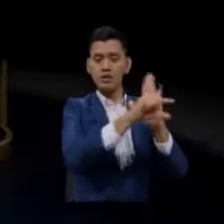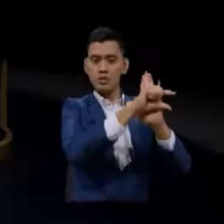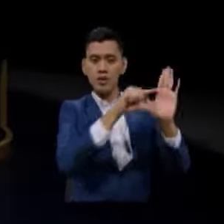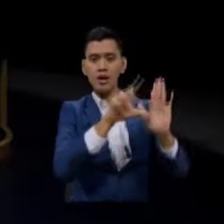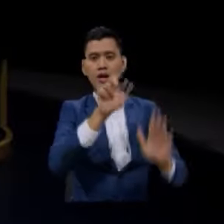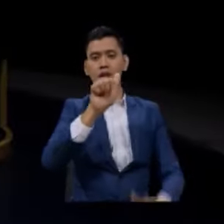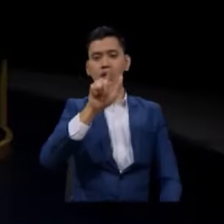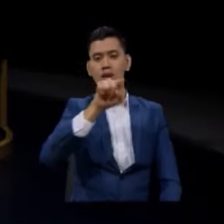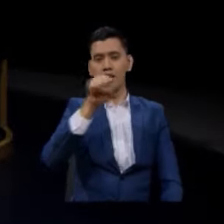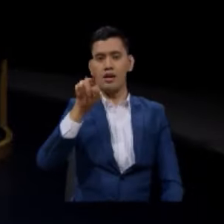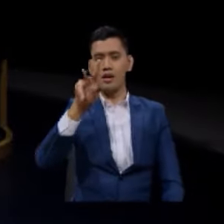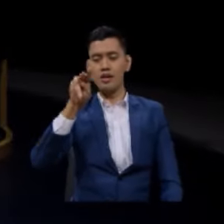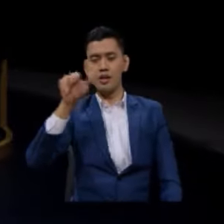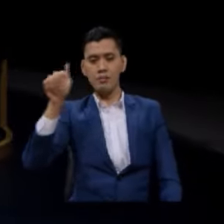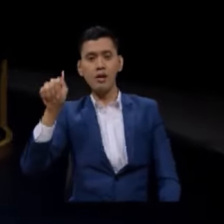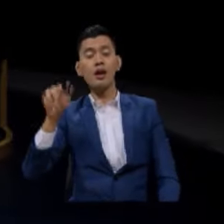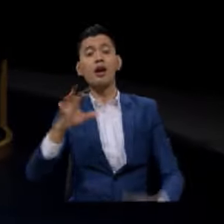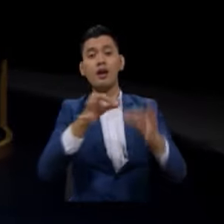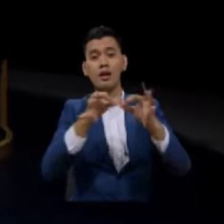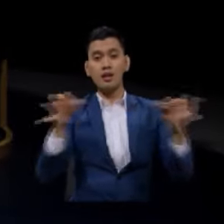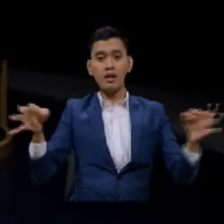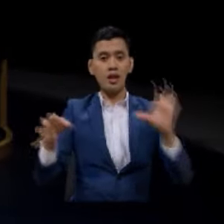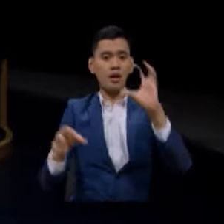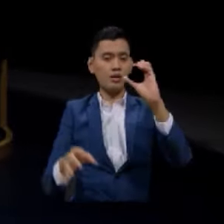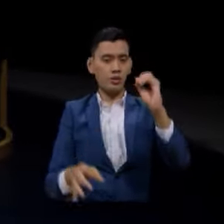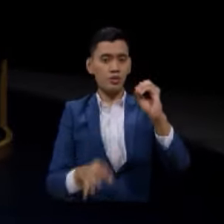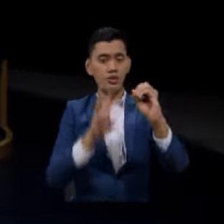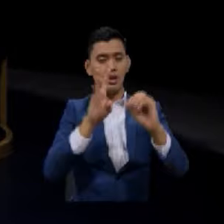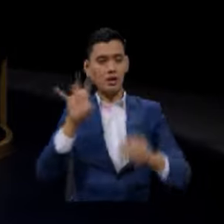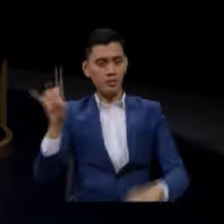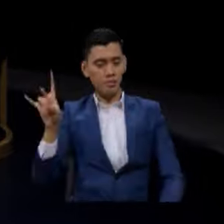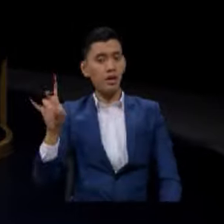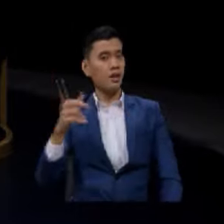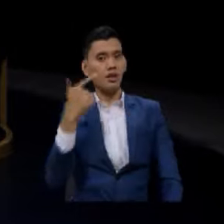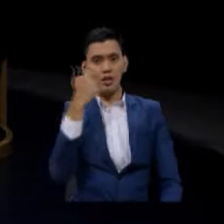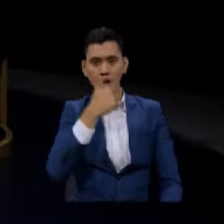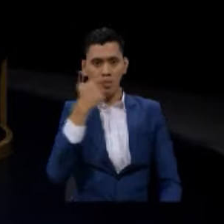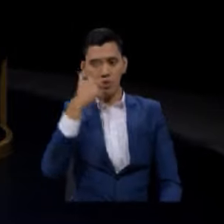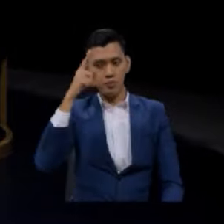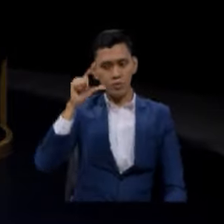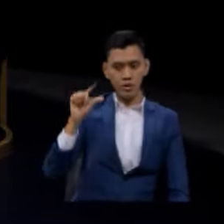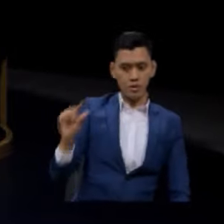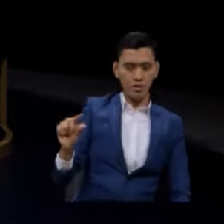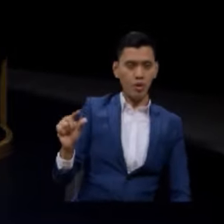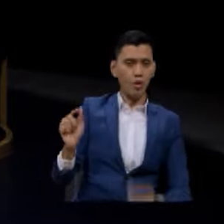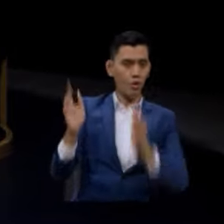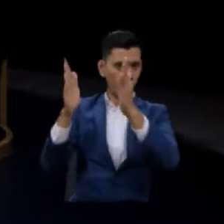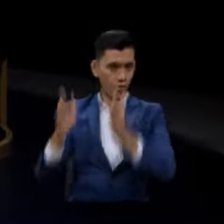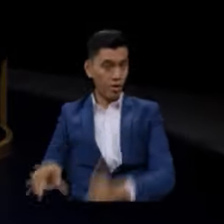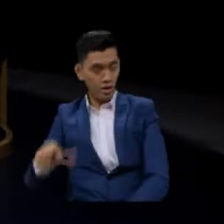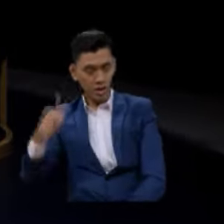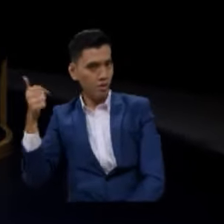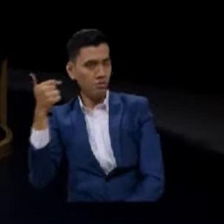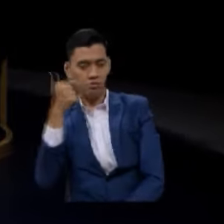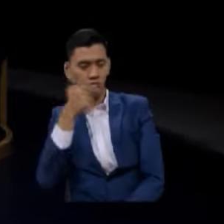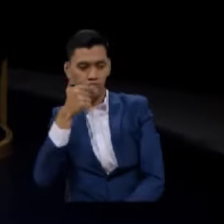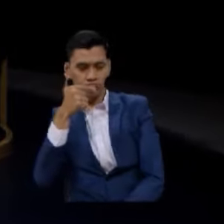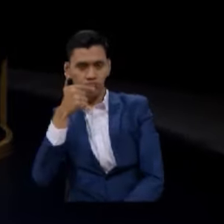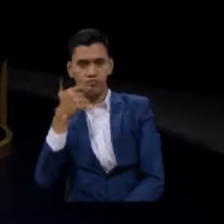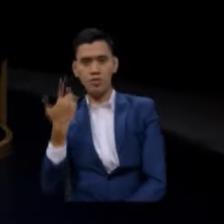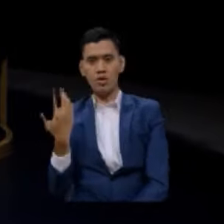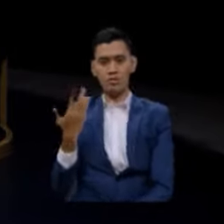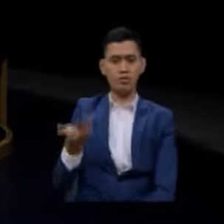jangan kamu mencegah Tuhan Awali kalau kamu cerita Tuhan oleh mungkin besok dia juga akan curcol